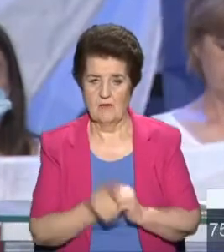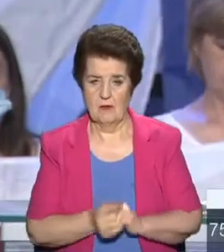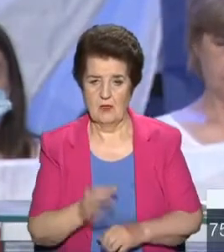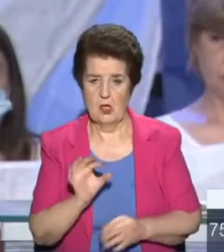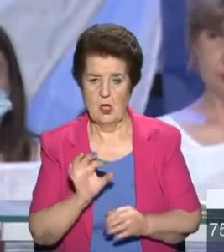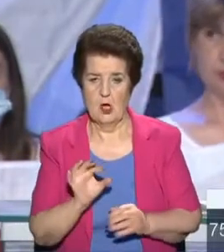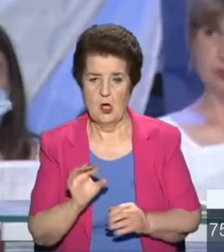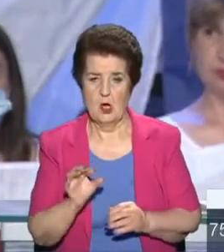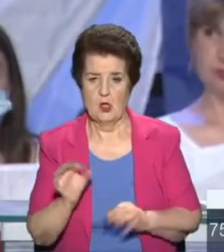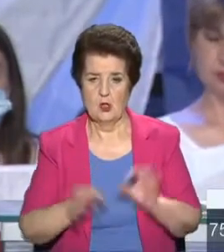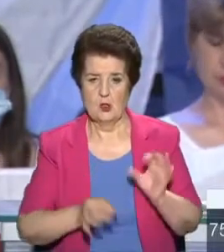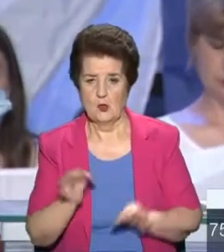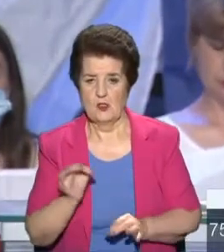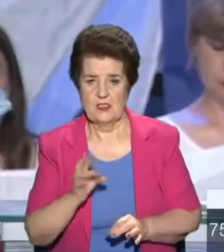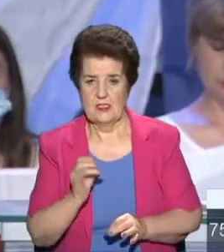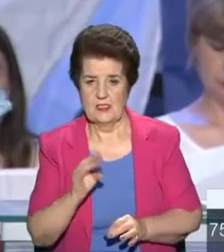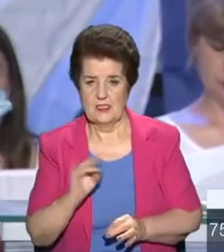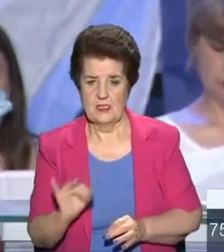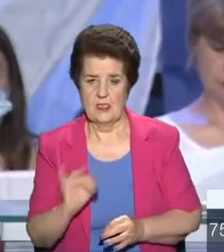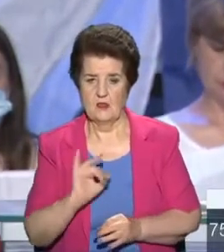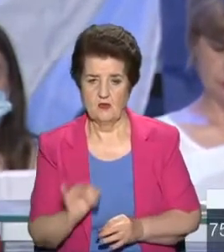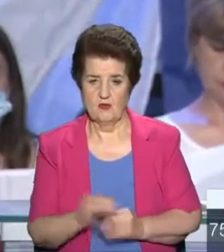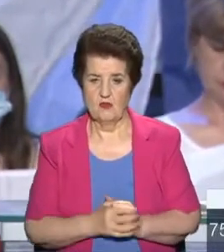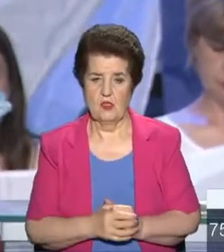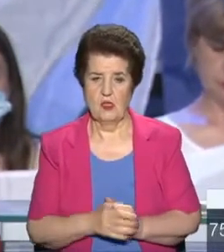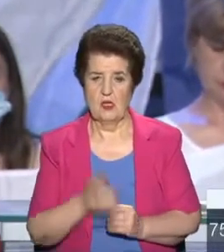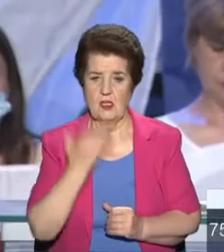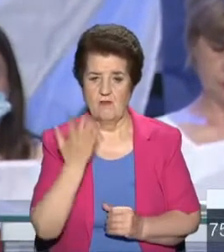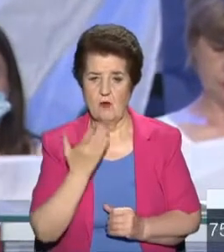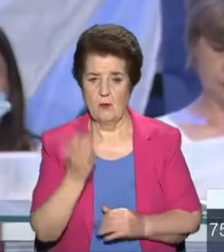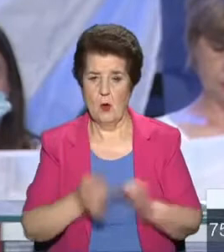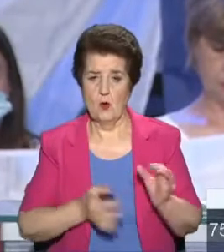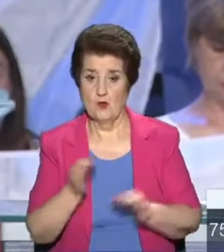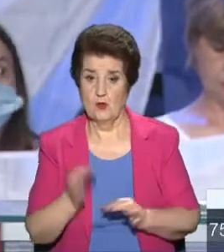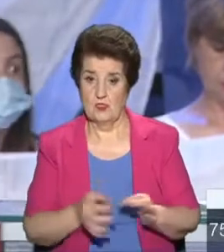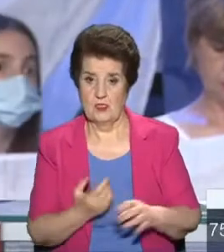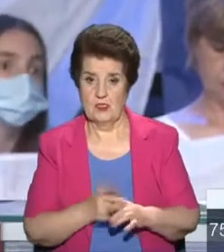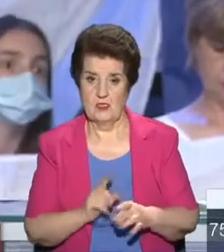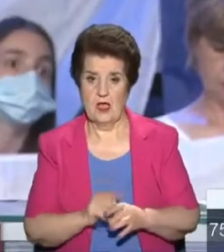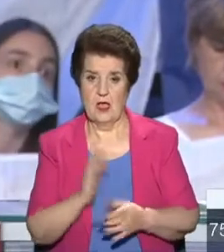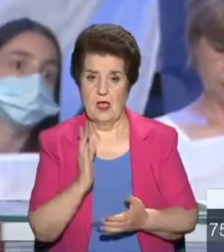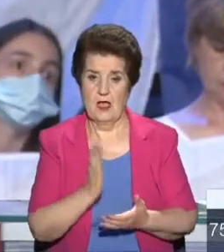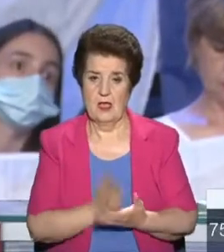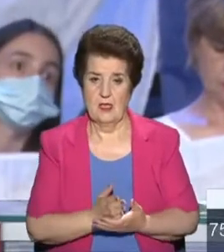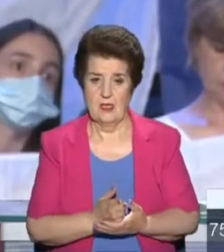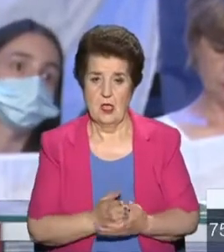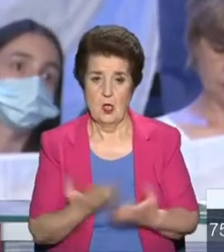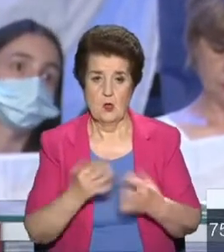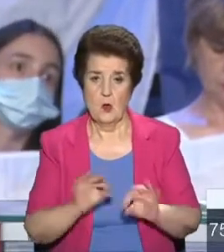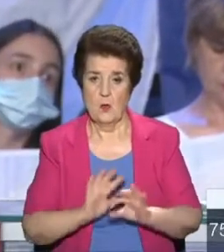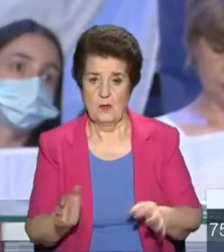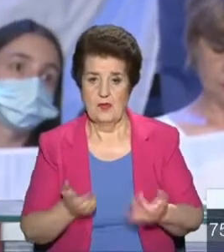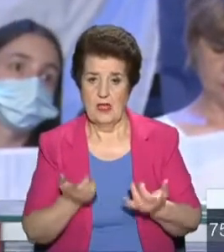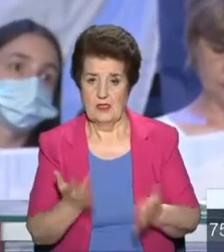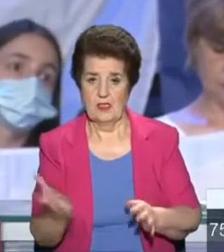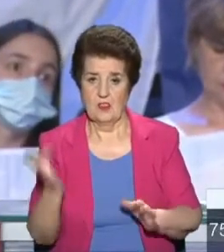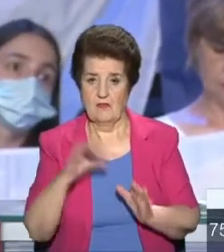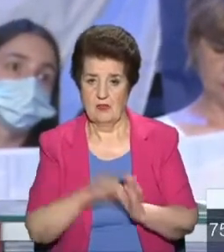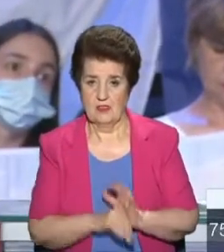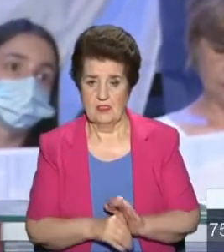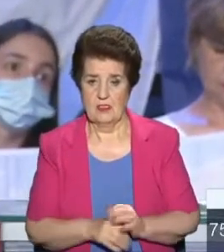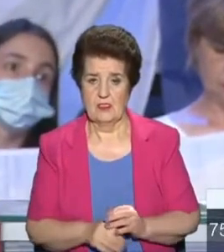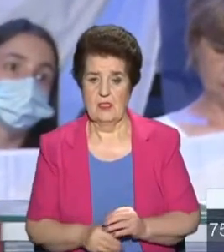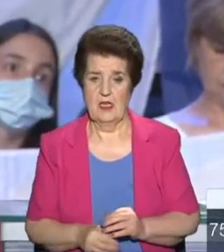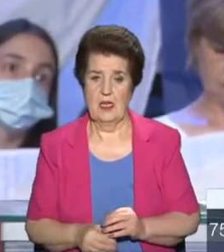justiție și desigur că atunci când vorbim despre o justiție care în ziua să că are nu permite atragerea investițiilor interne